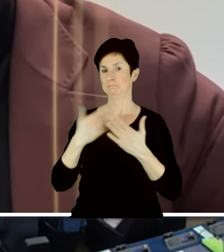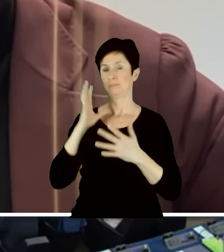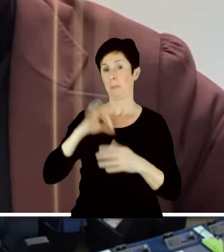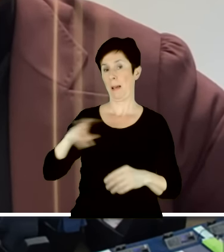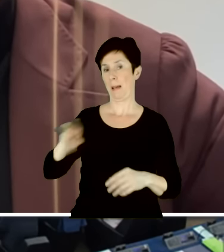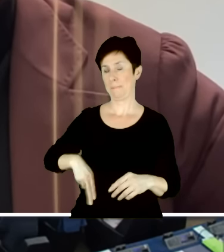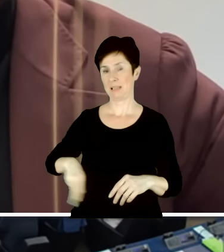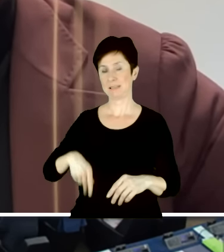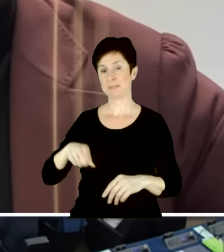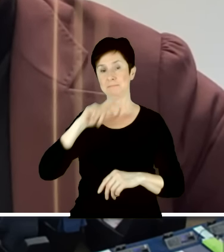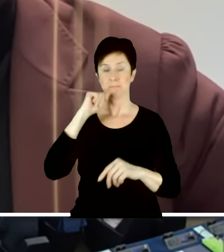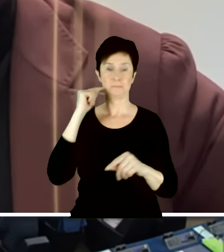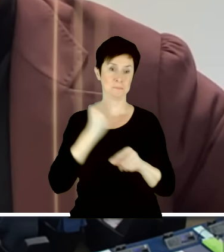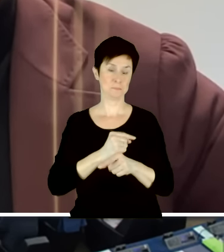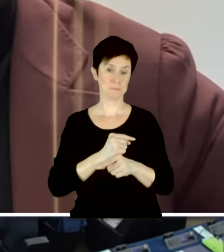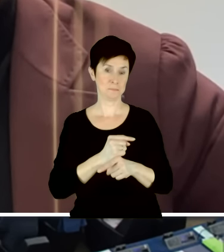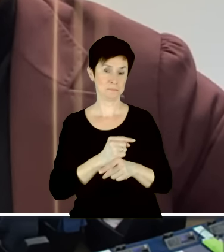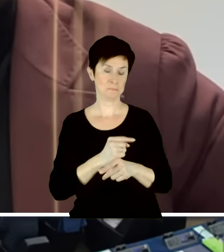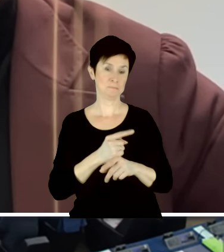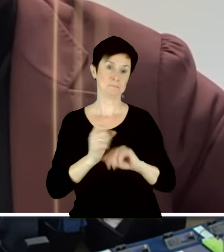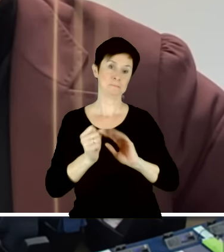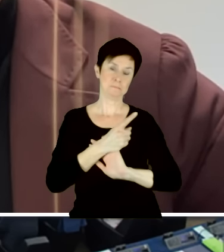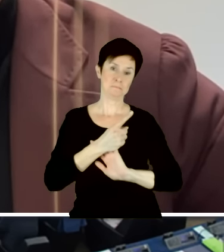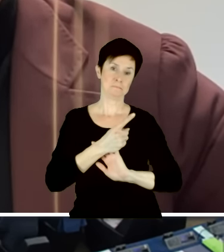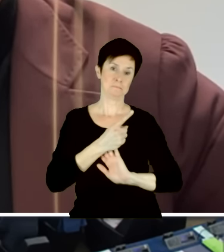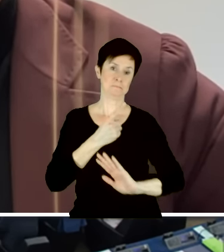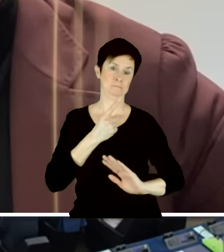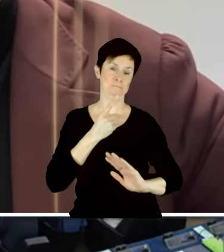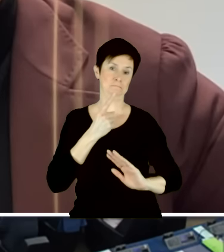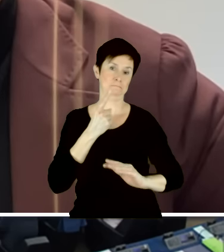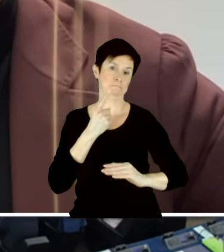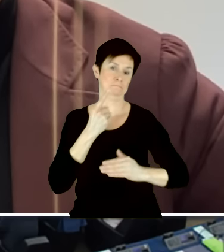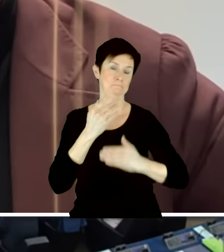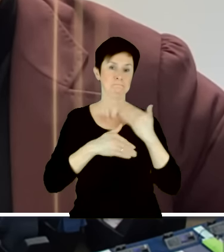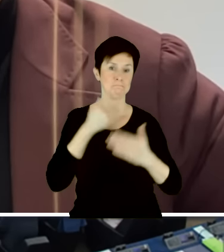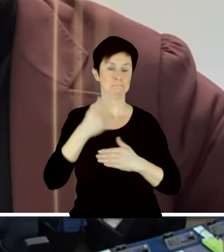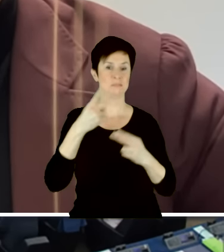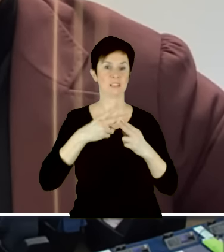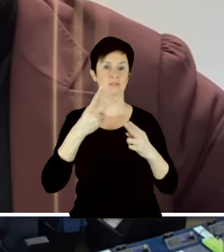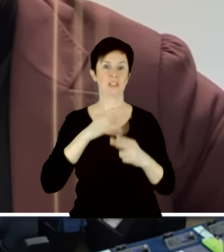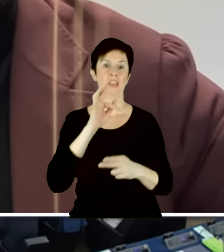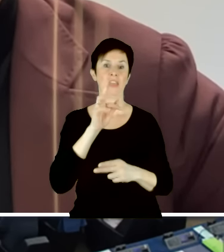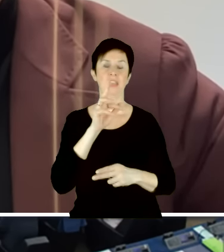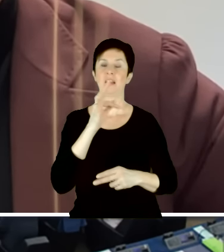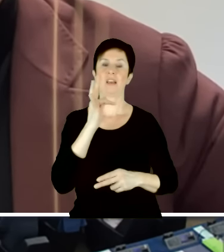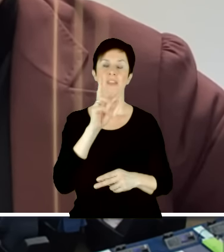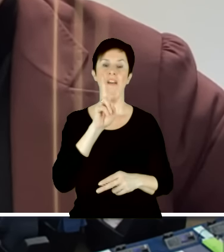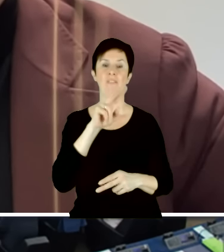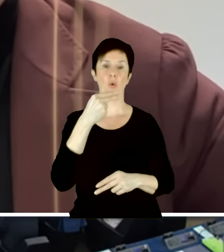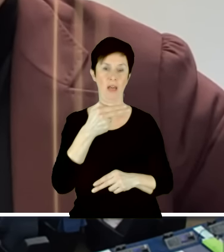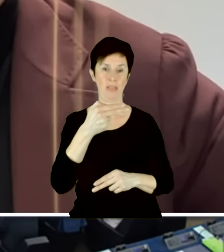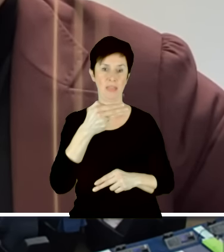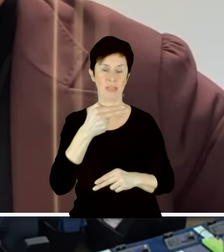na niekonwencjonalne postępowanie z telewizją TVN. Telewizja TVN, program Czarno na